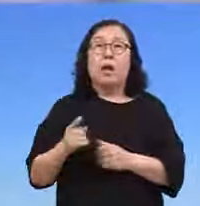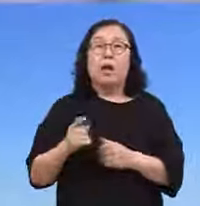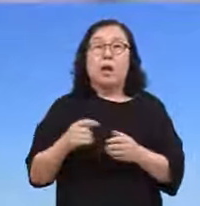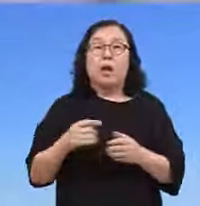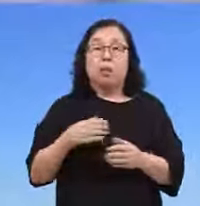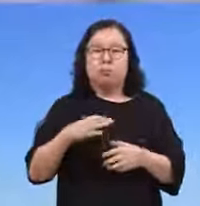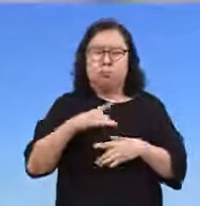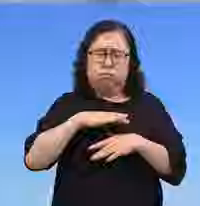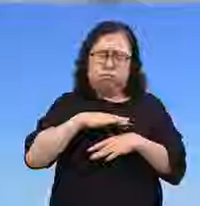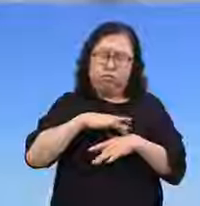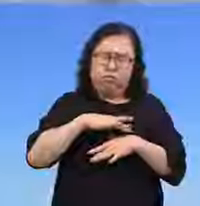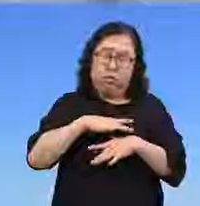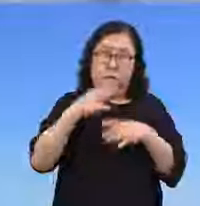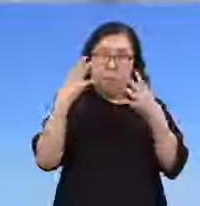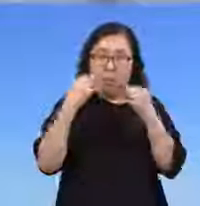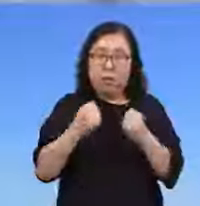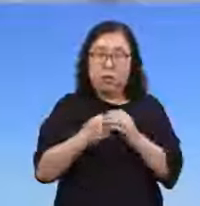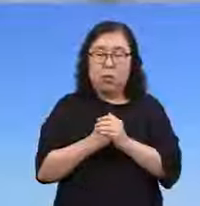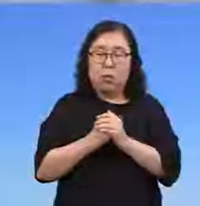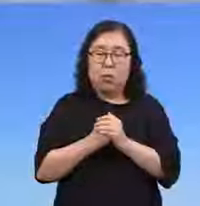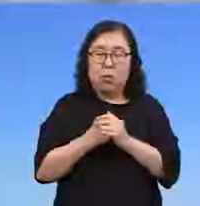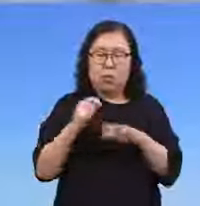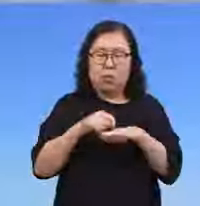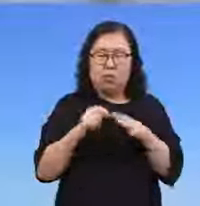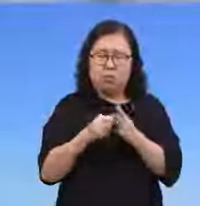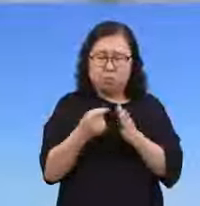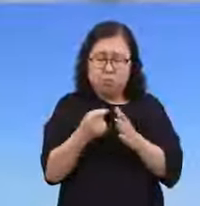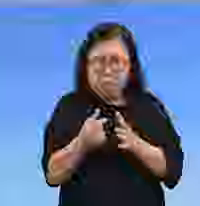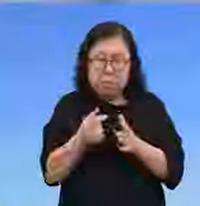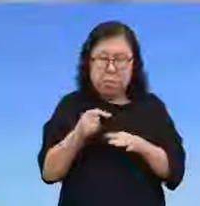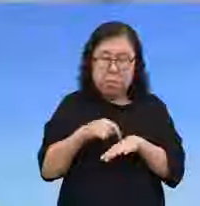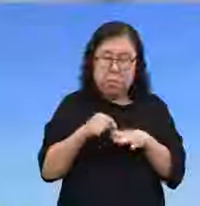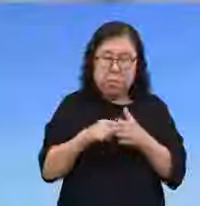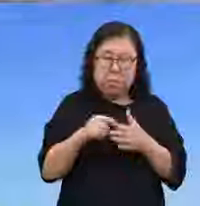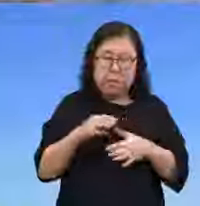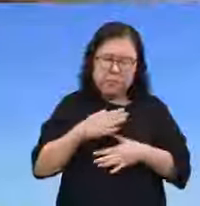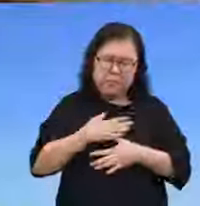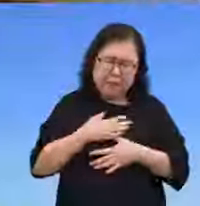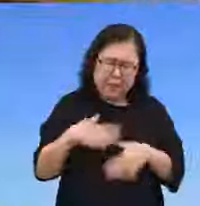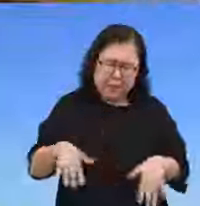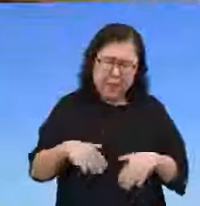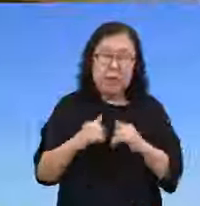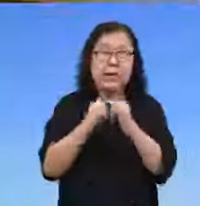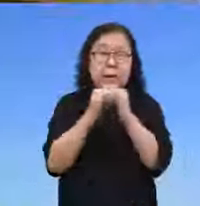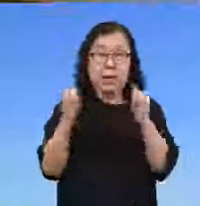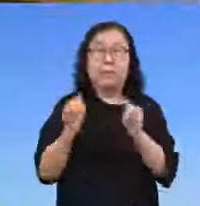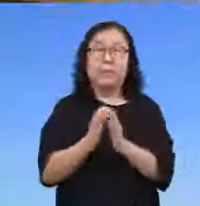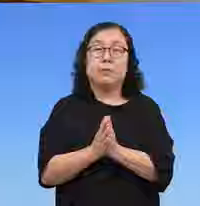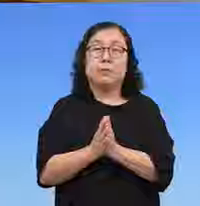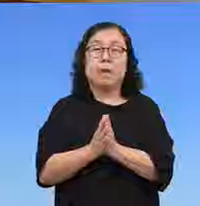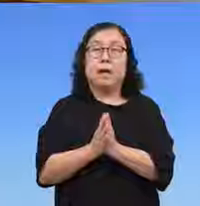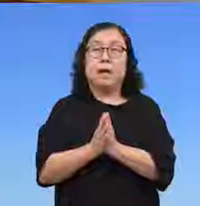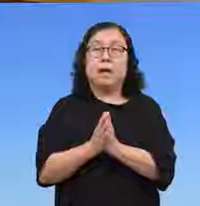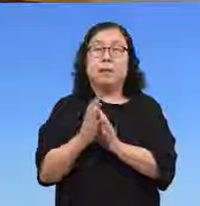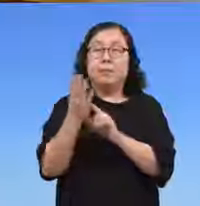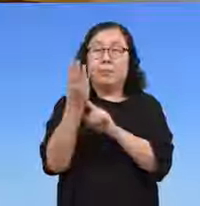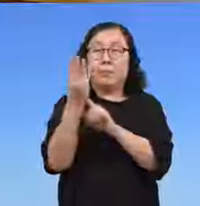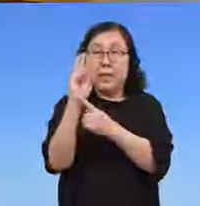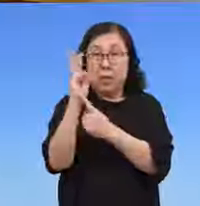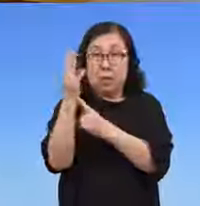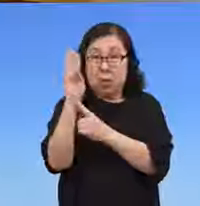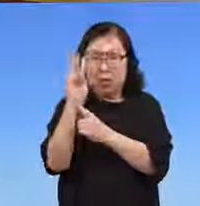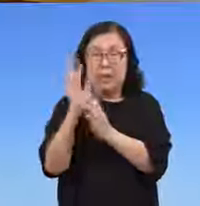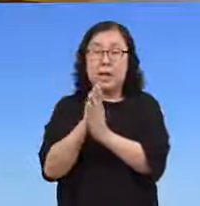많고 참 소심하고 심약했던 사람입니다. 사사기 6장 11절입니다. 마침 요아스의 아들